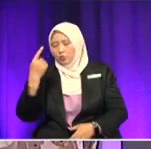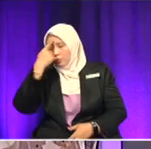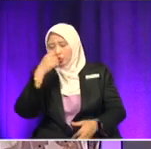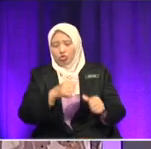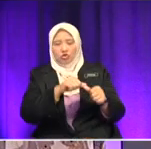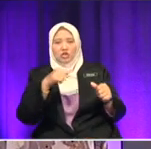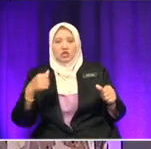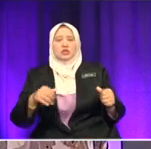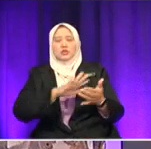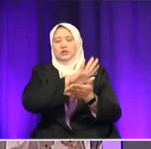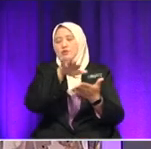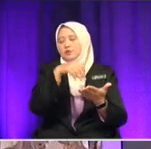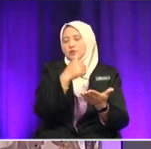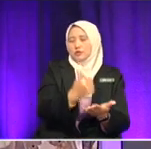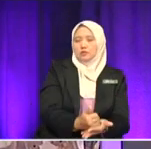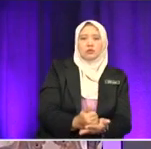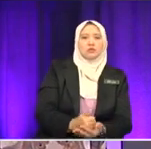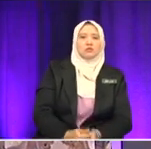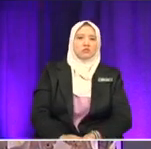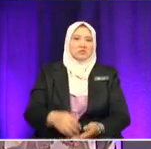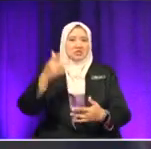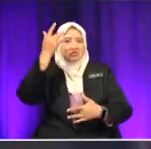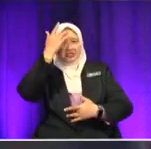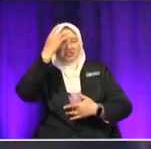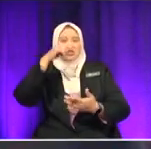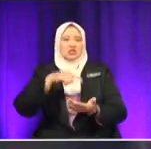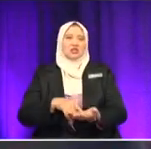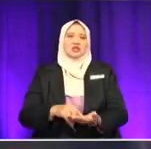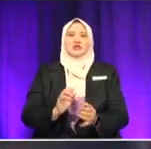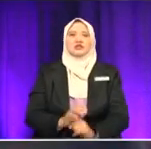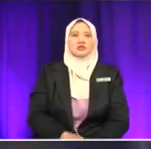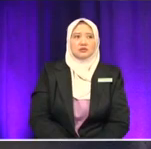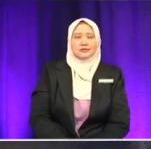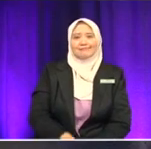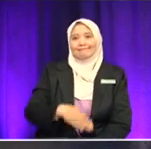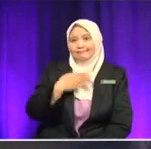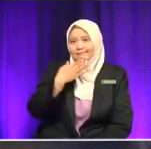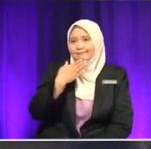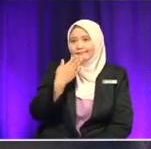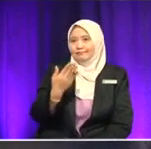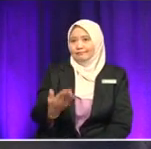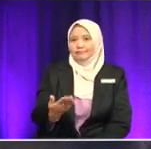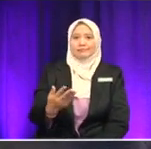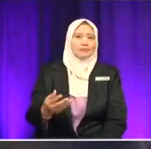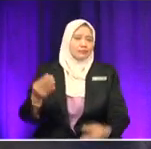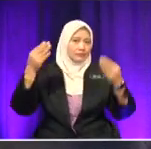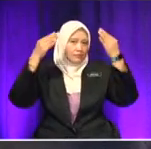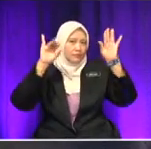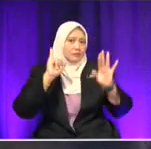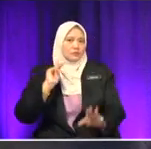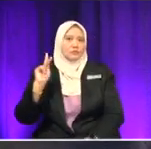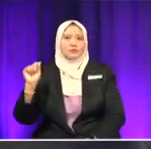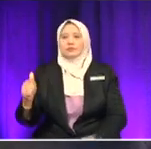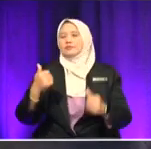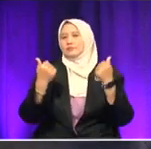Sentiasa berada dalam keadaan yang bersih. Ya, kita jaga hijin diri kita sendiri. Betul. Terima kasih Cikgu Ika. Sekarang ini kita nak berhenti berehat